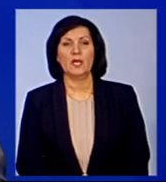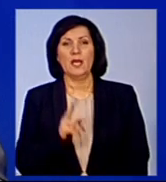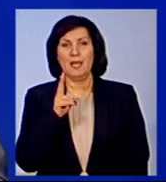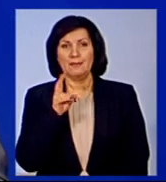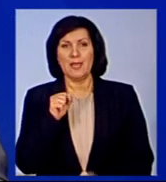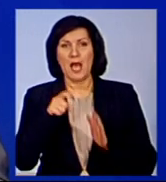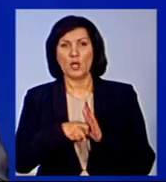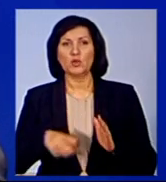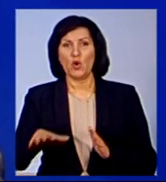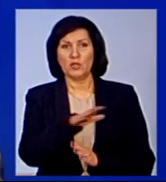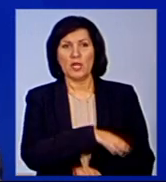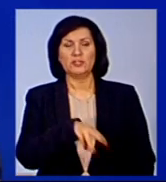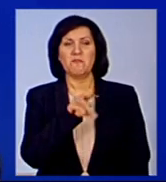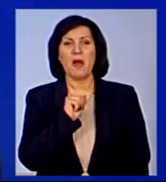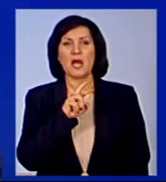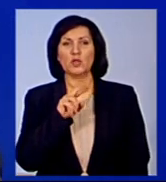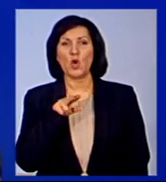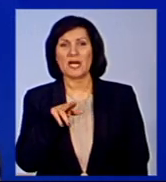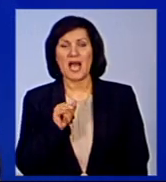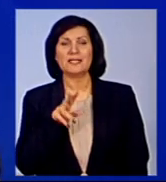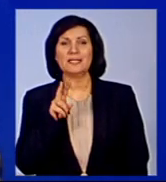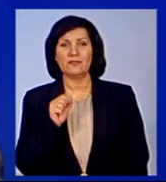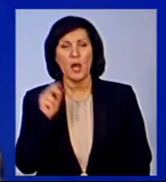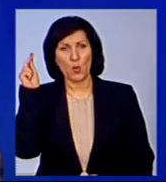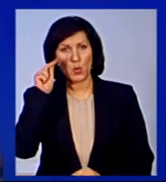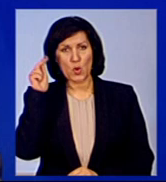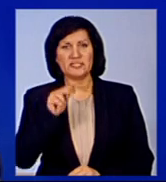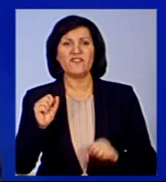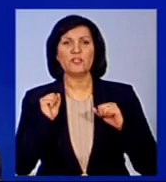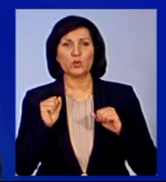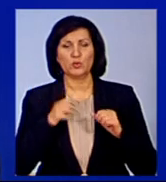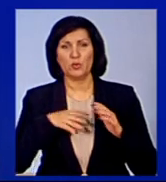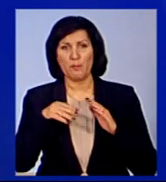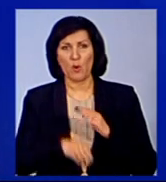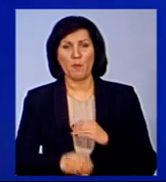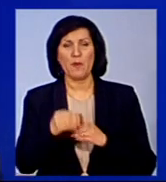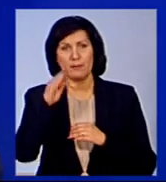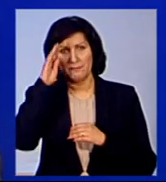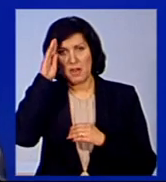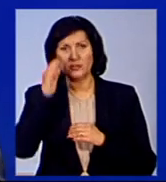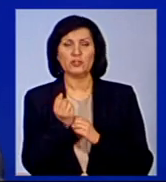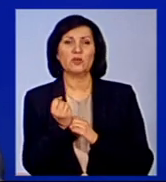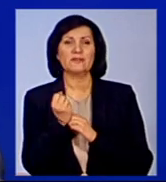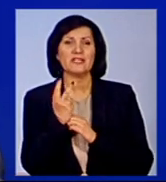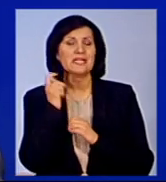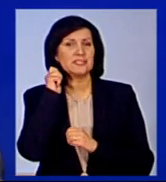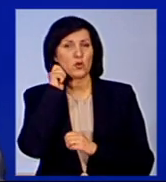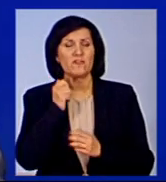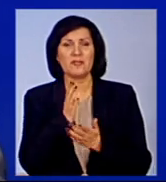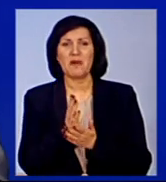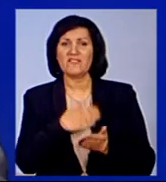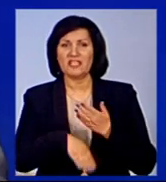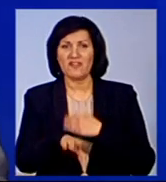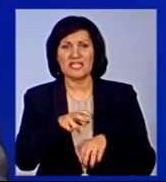На Донеччині в Мирнограді на уроці фізкультури помер п'ятикласник. Це сталося напередодні. Хлопчику було 11 років. Він мав інвалідність,